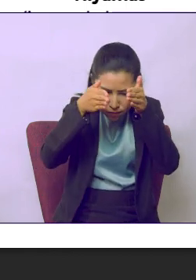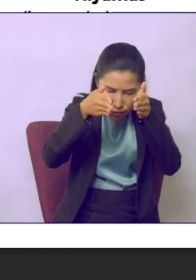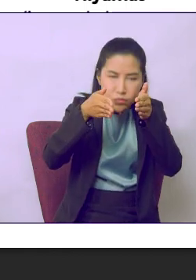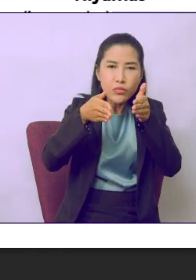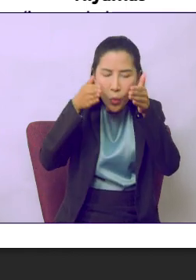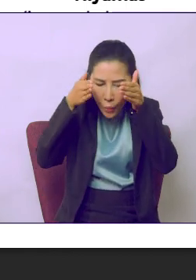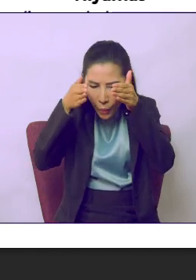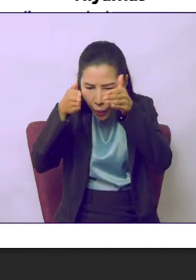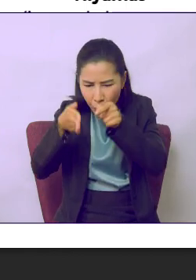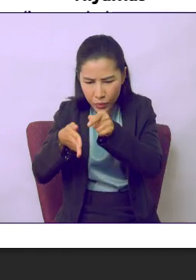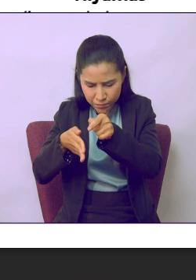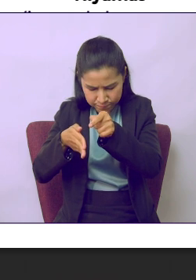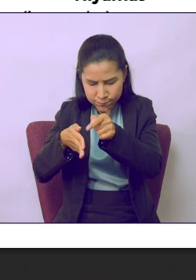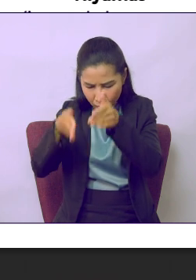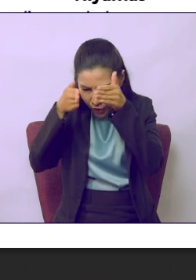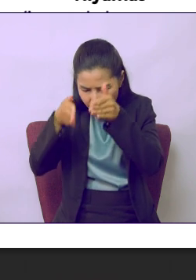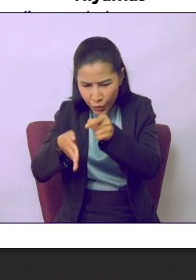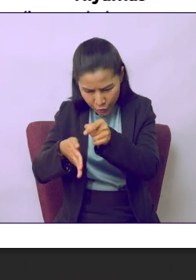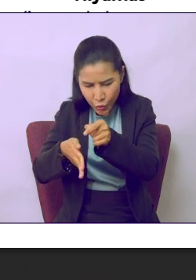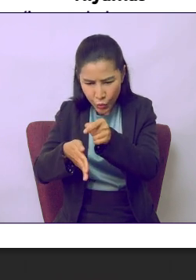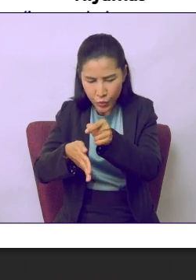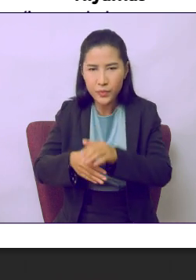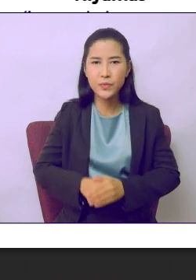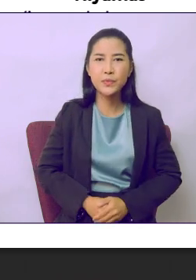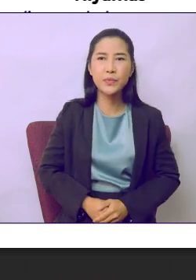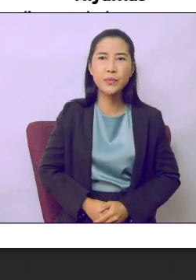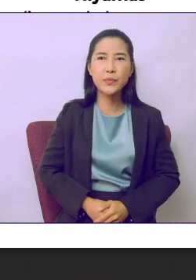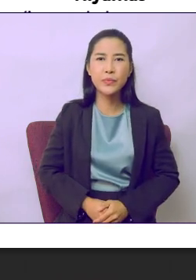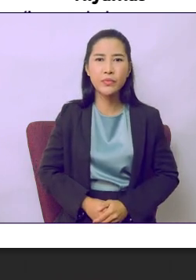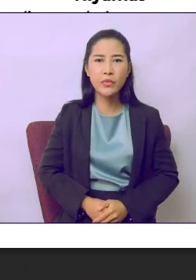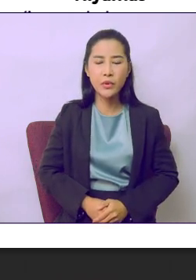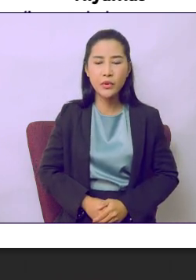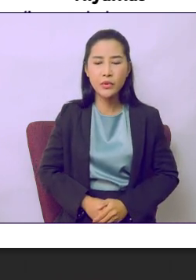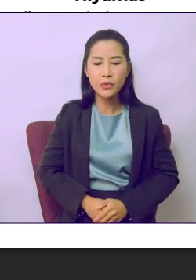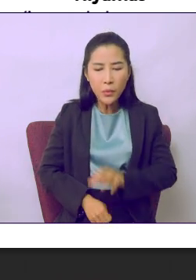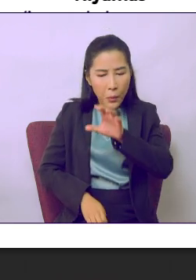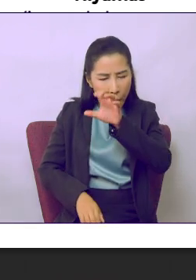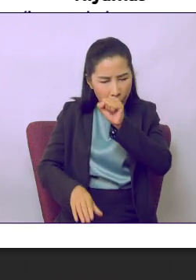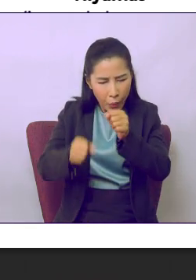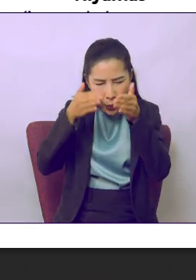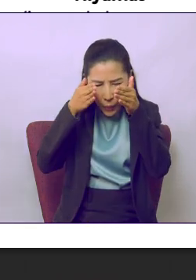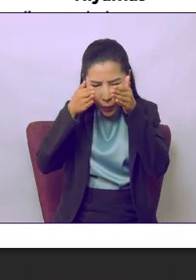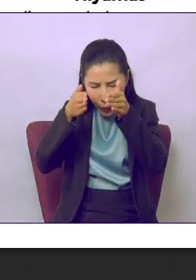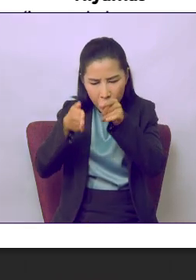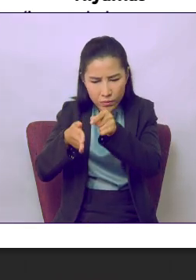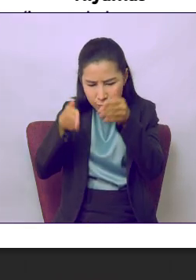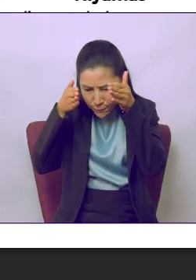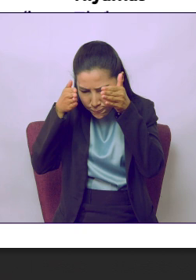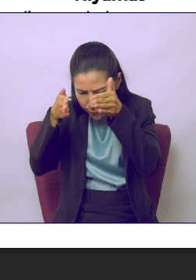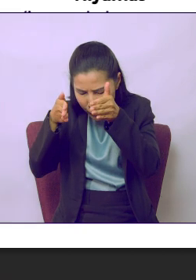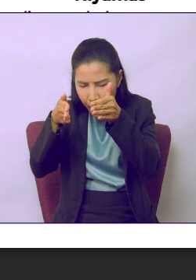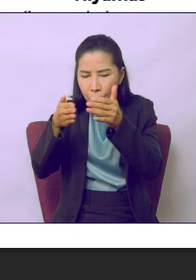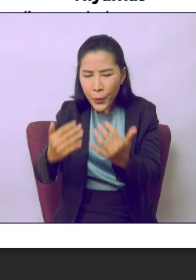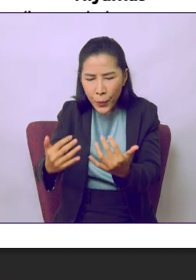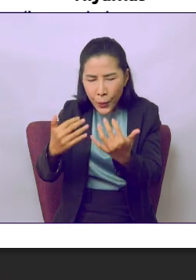จ่อยังไงล่ะนะครับก็เหมือนกับเรานะครับอ่าเพ่งนะครับหรือตามดูลมหายใจนะครับตามดู